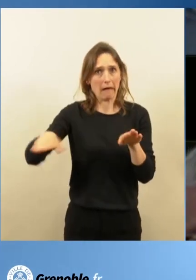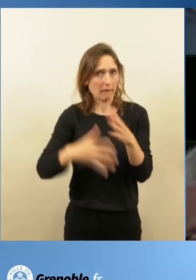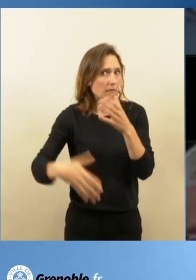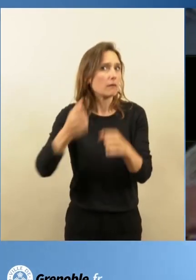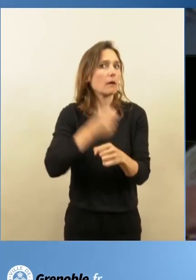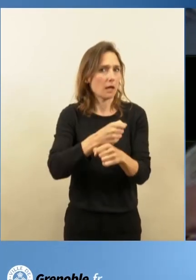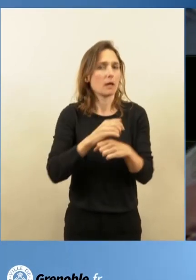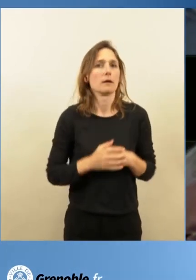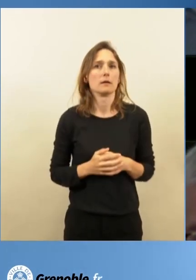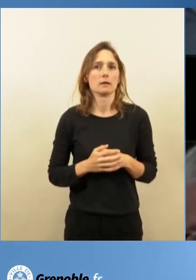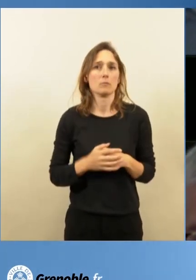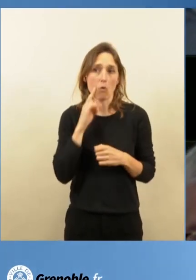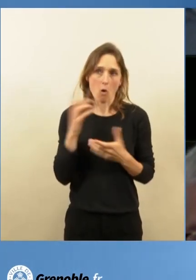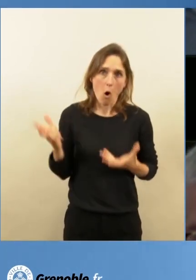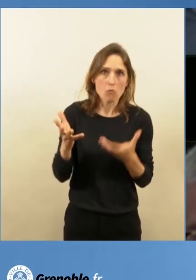incitatif